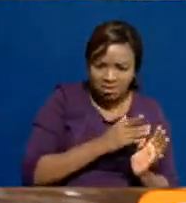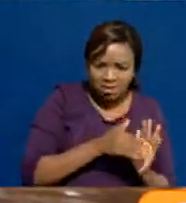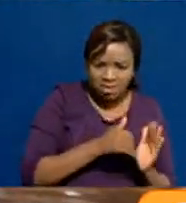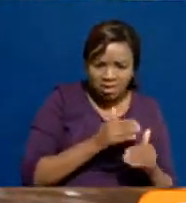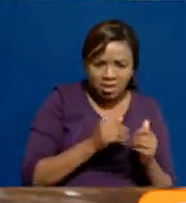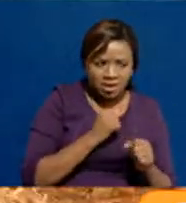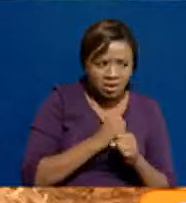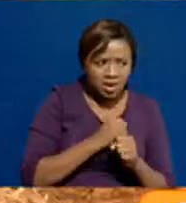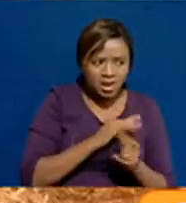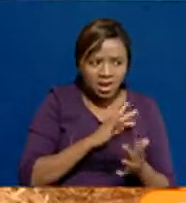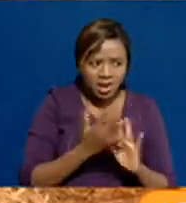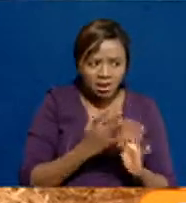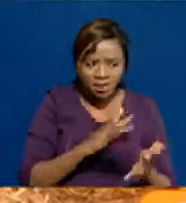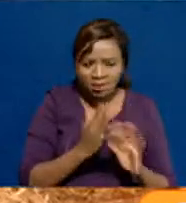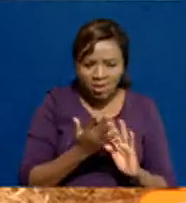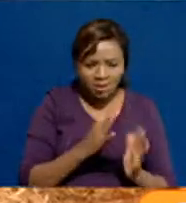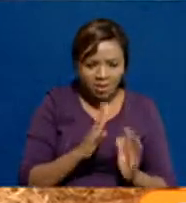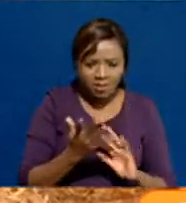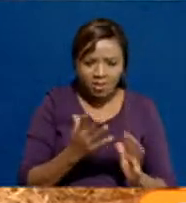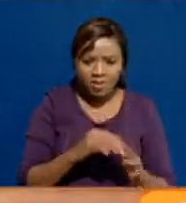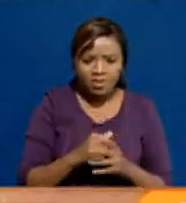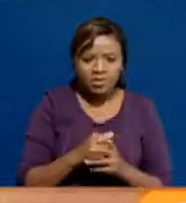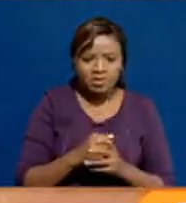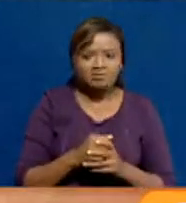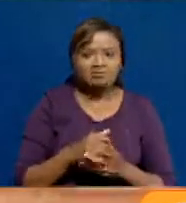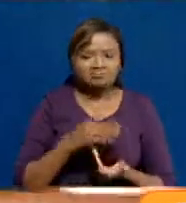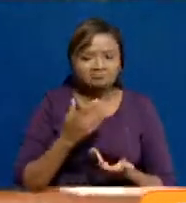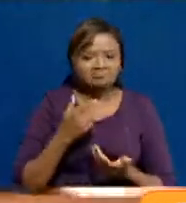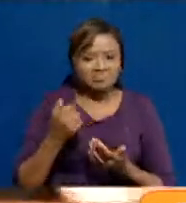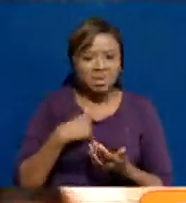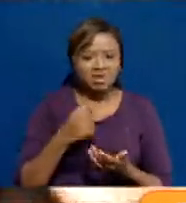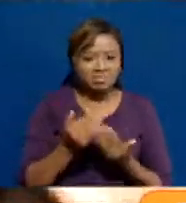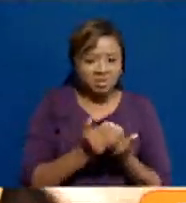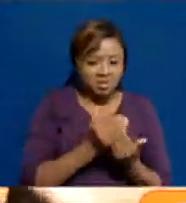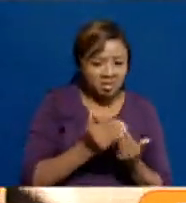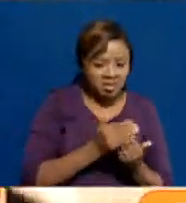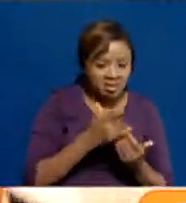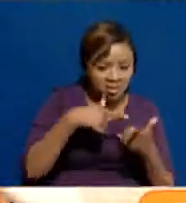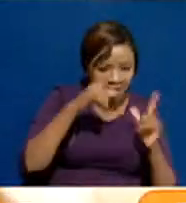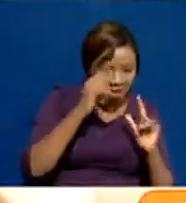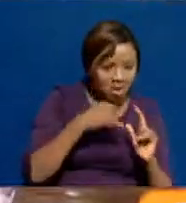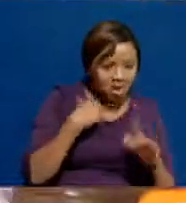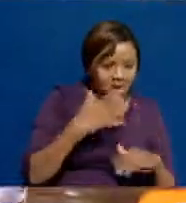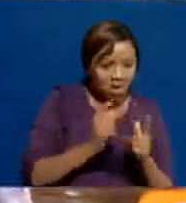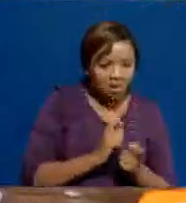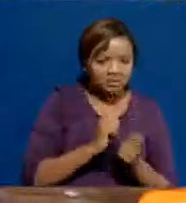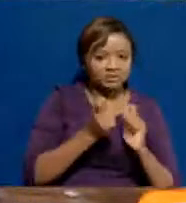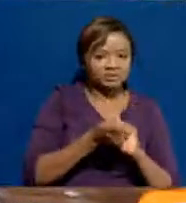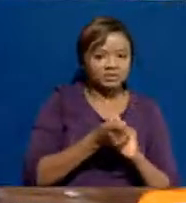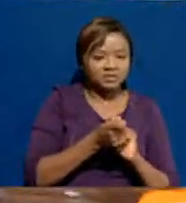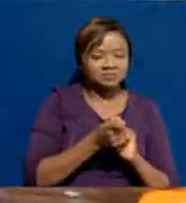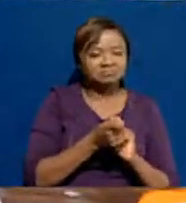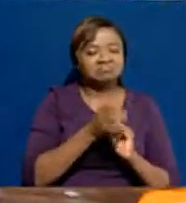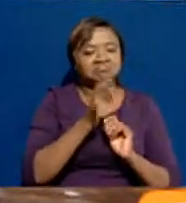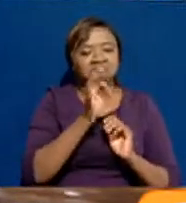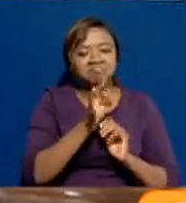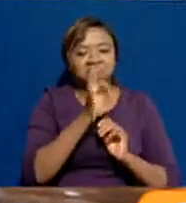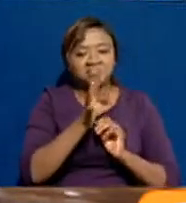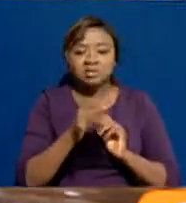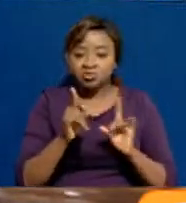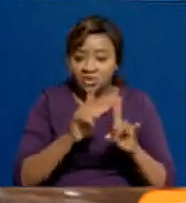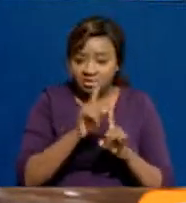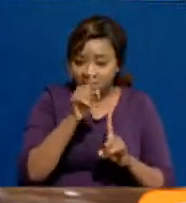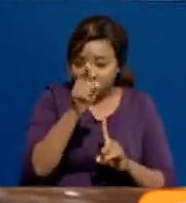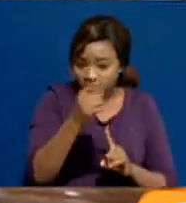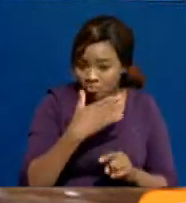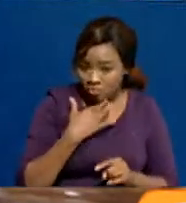ni mambo ya breeding. Tunalete mbegu kutoka nje, tunakuja tunasabu ng'ombe, ng'ombe inabadilika. Na wewe kama mkulima ukitaka kufikia hapa, kwa